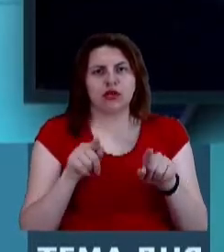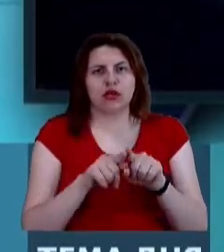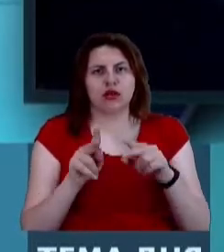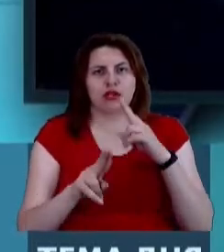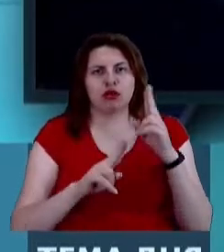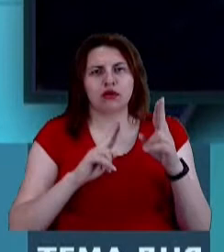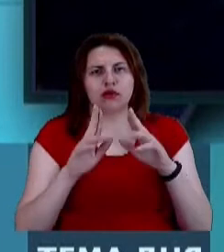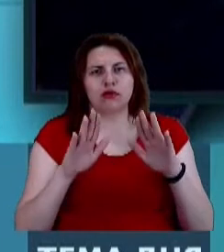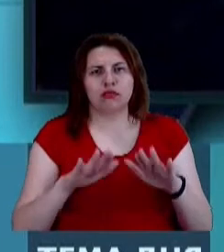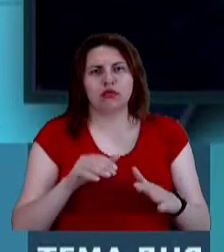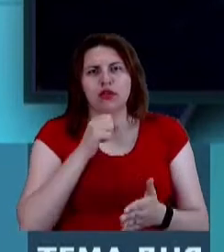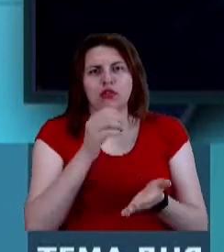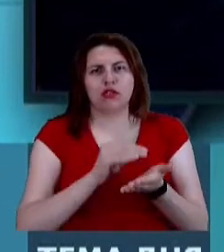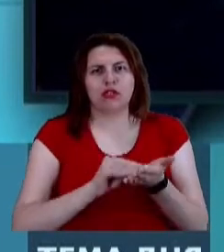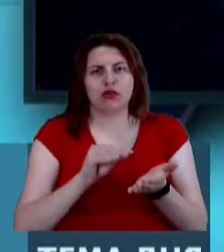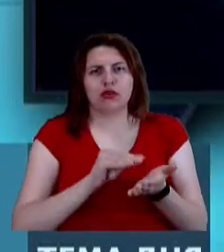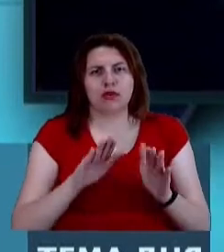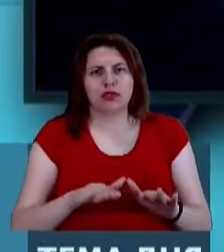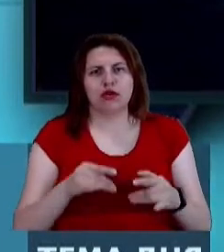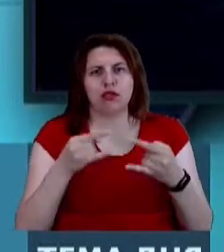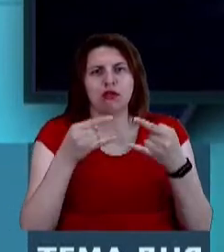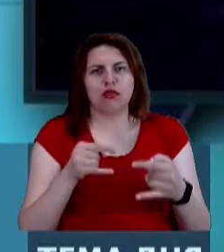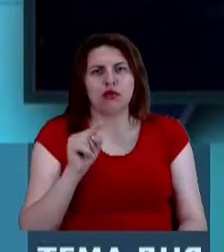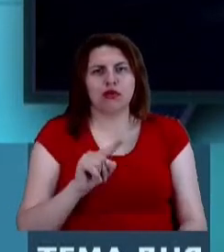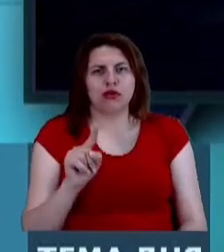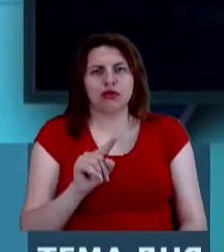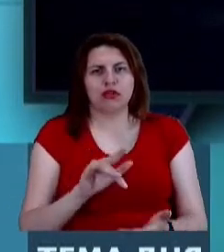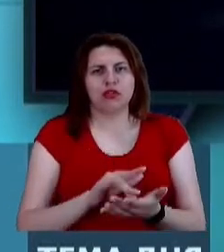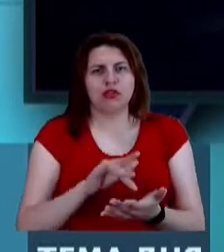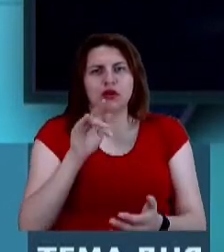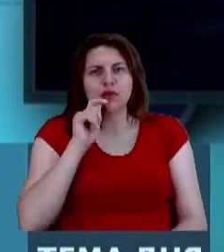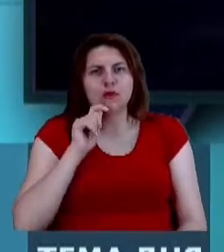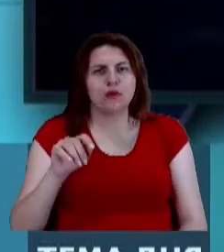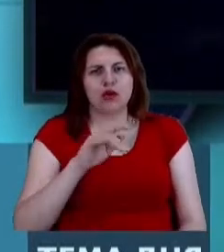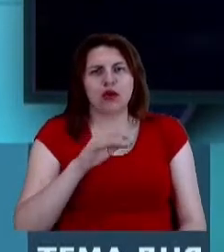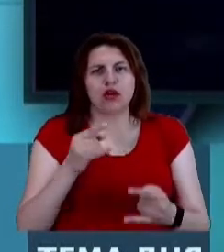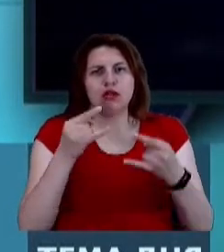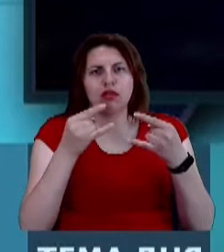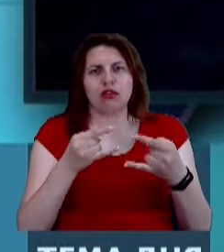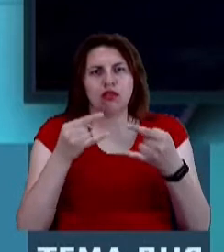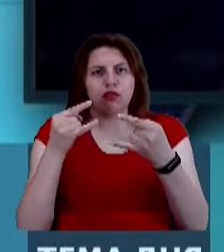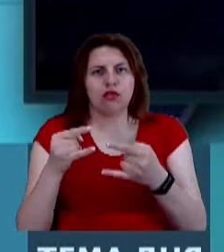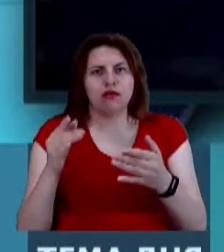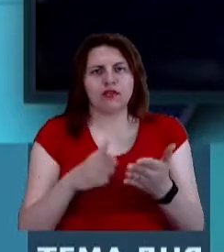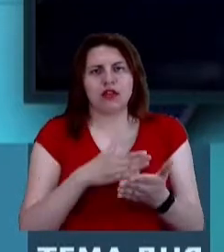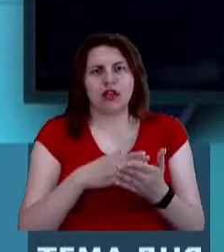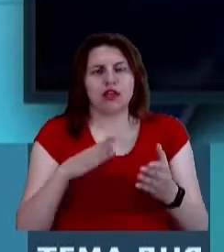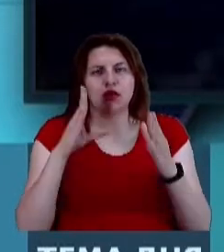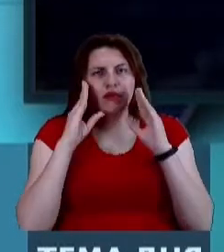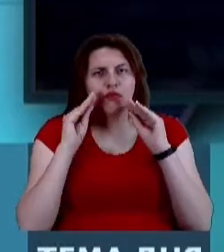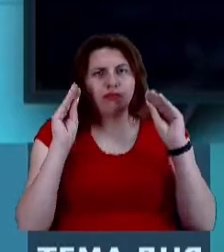місцевої журналістки місцевого каналу про те, що центральні українські канали телебачення взагалі не приділяють уваги